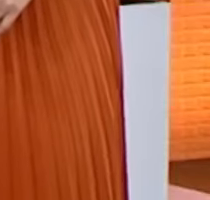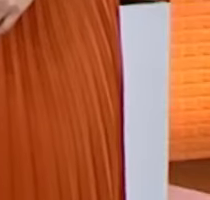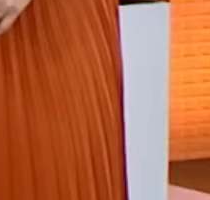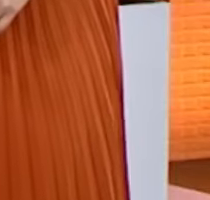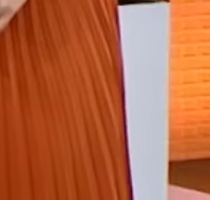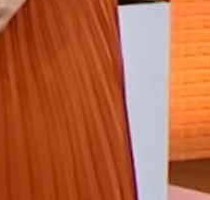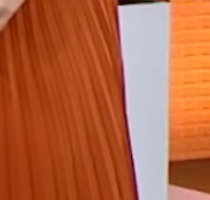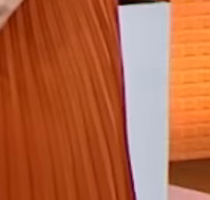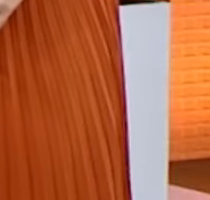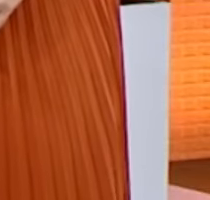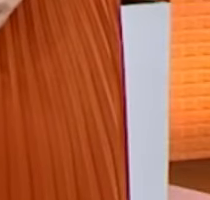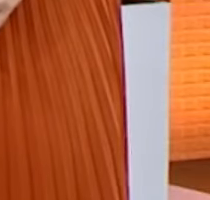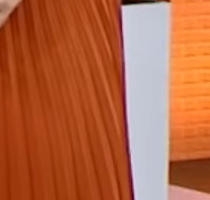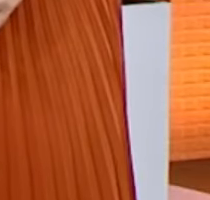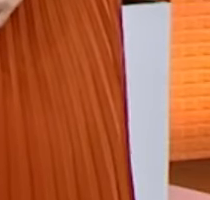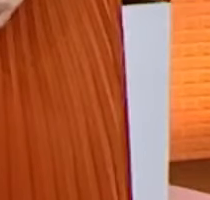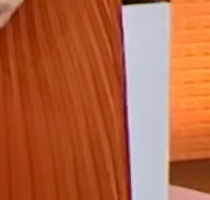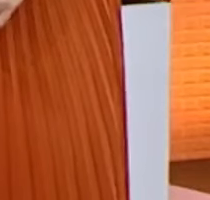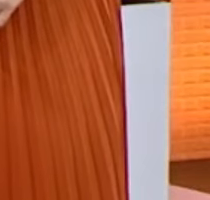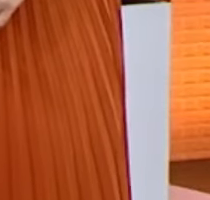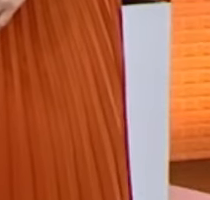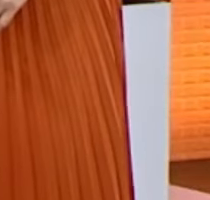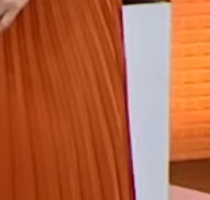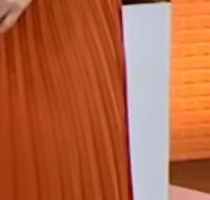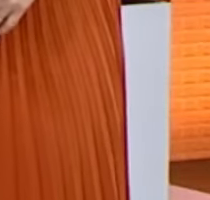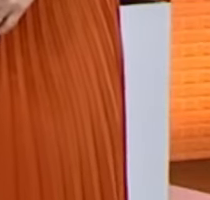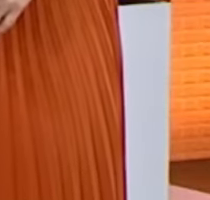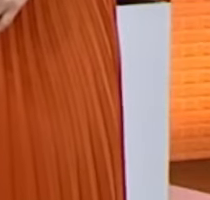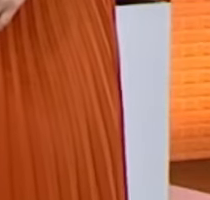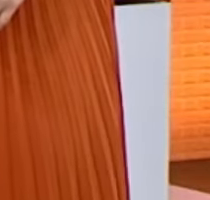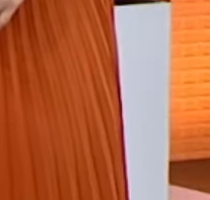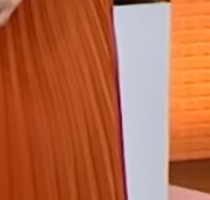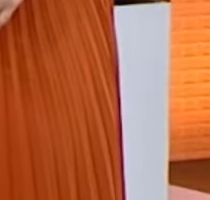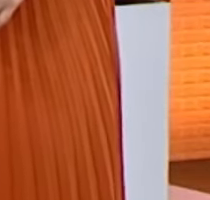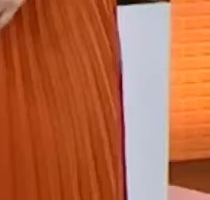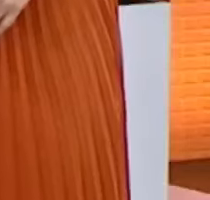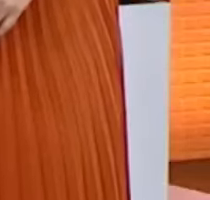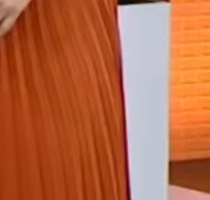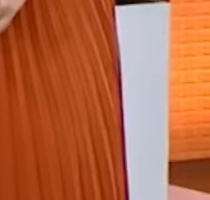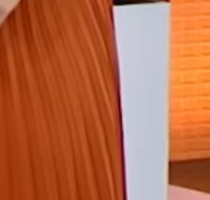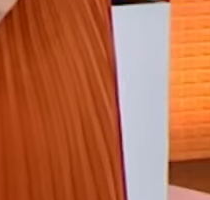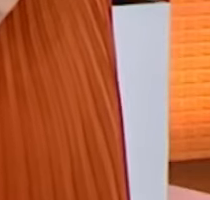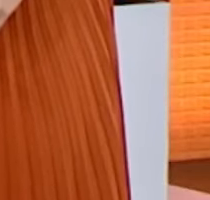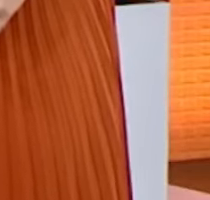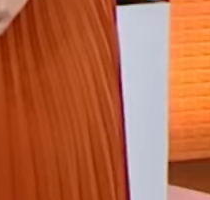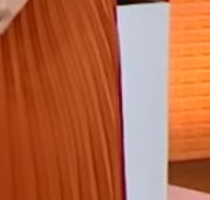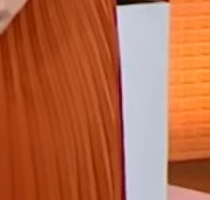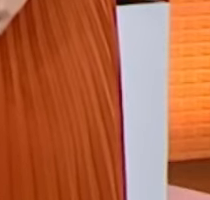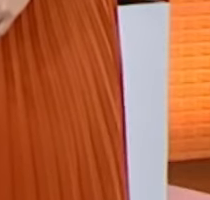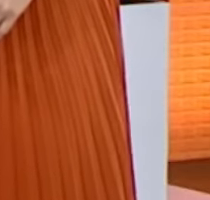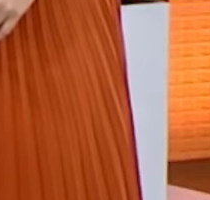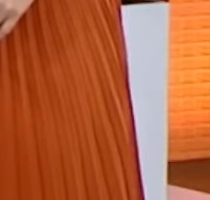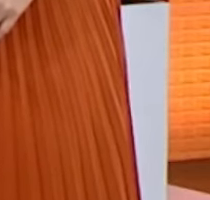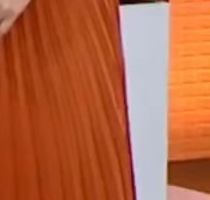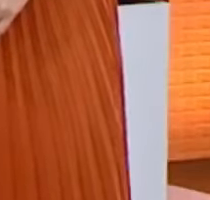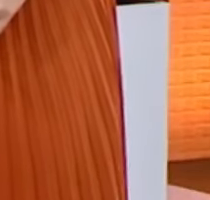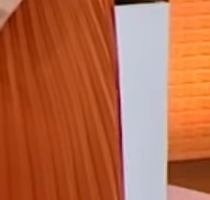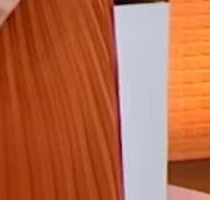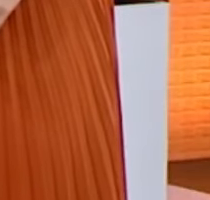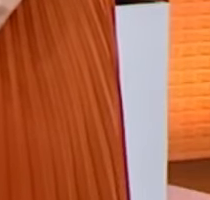Mga kapuso, para una ka sa mga balita, mag-subscribe sa GMA Integrated News sa YouTube. Sa mga kapuso abroad, subaybayan